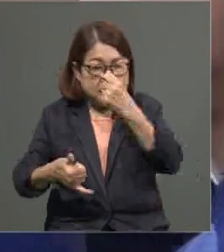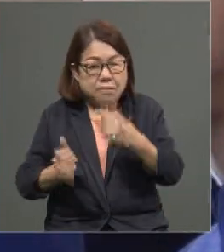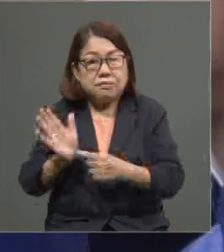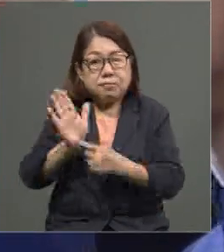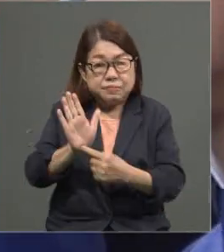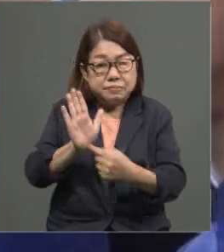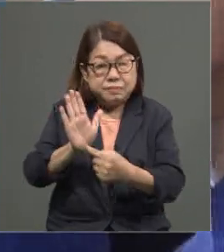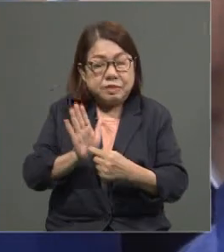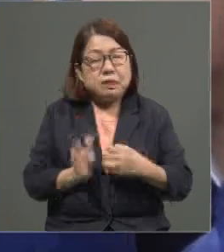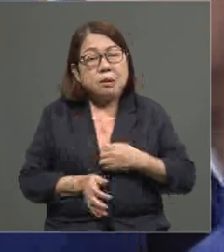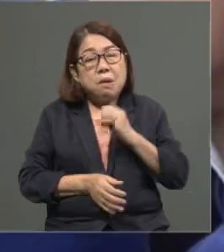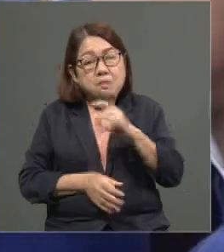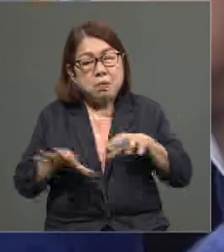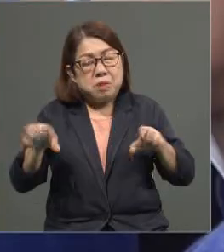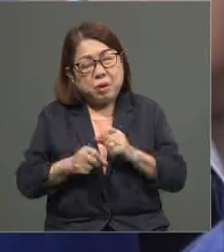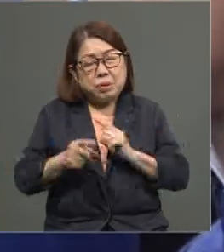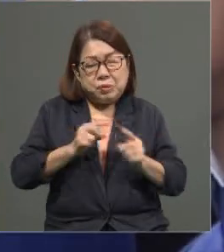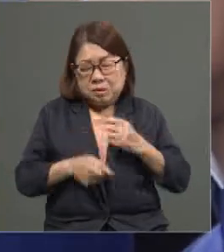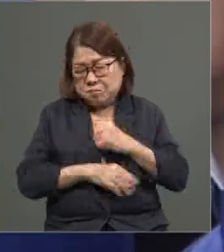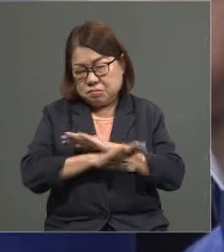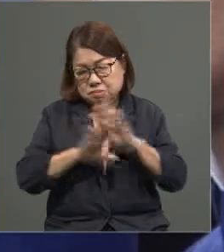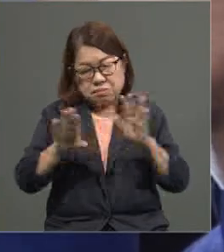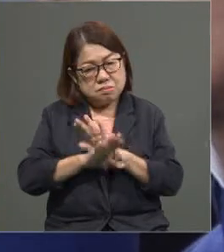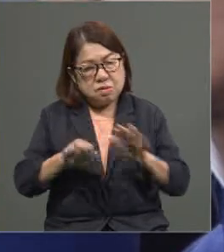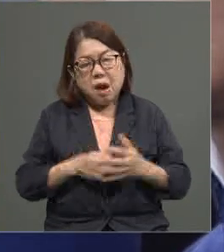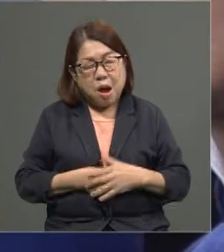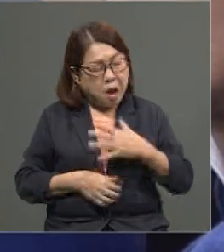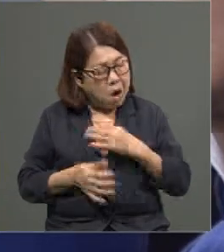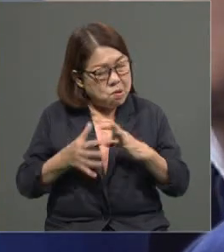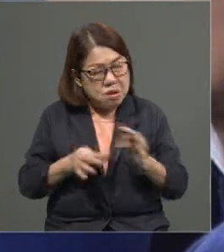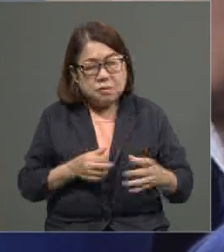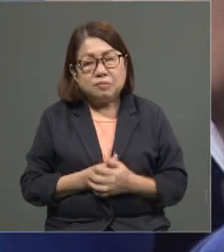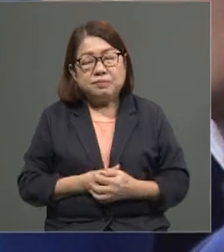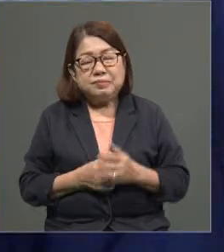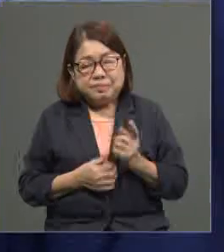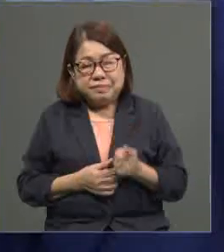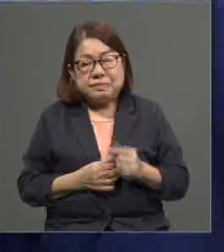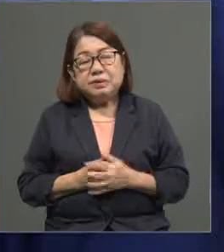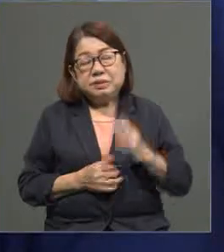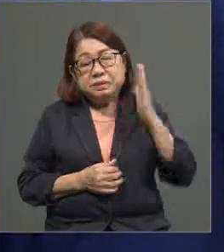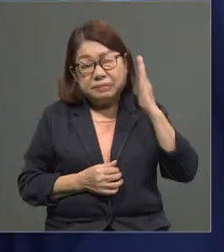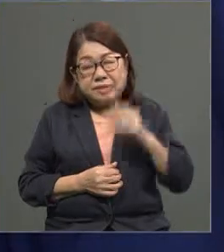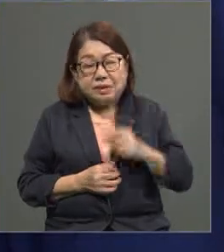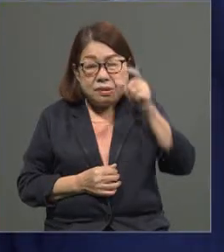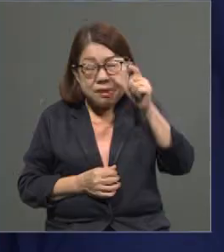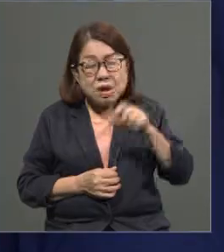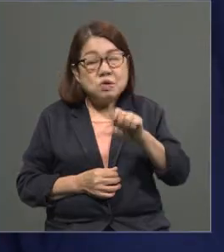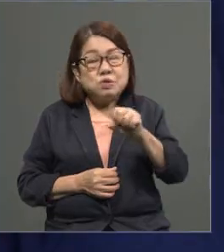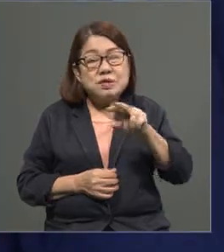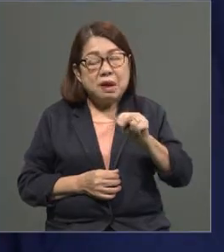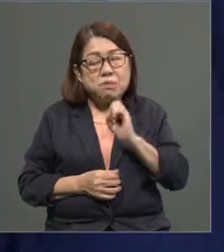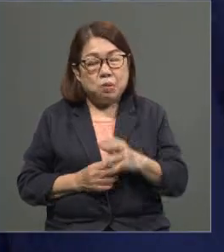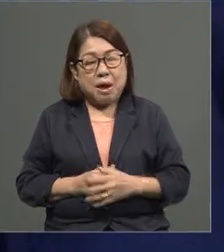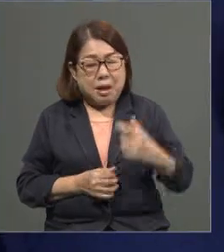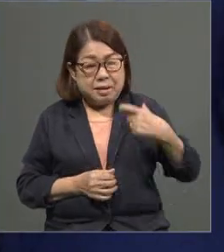จะไม่มีการเจรจาจะดำเนินคดีให้ถึงที่สุดแล้วนอกจากนี้คุณสนธิบอกอีกนะครับคุณผู้ชมบอกว่าจริงๆการกระทำของทนายตั้ม